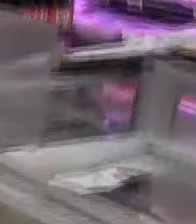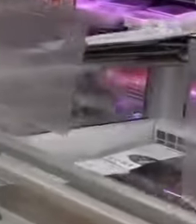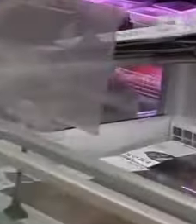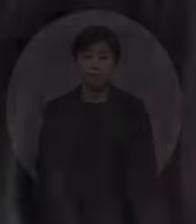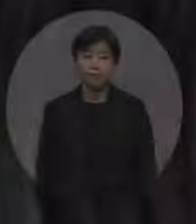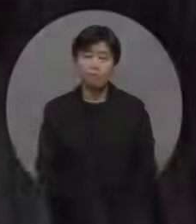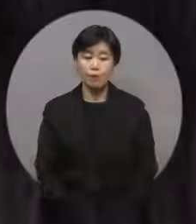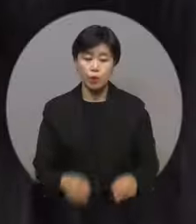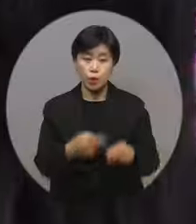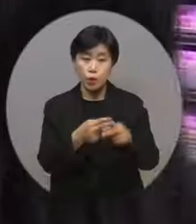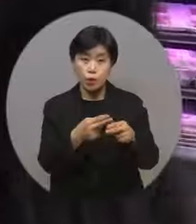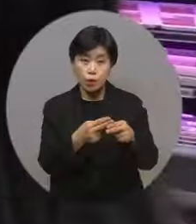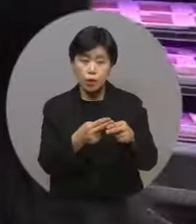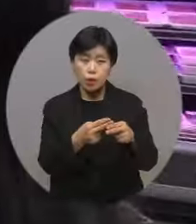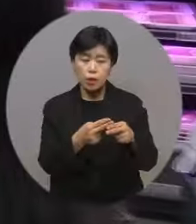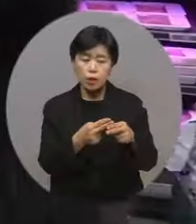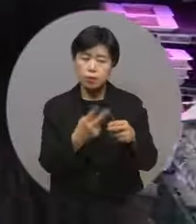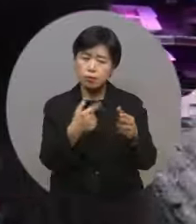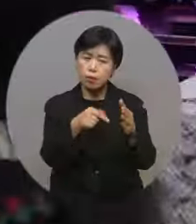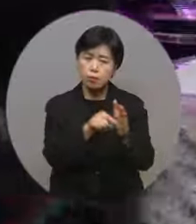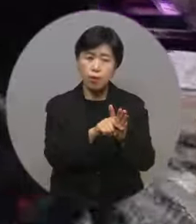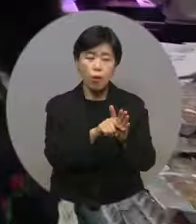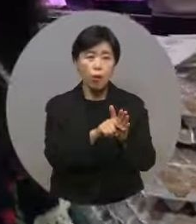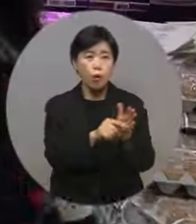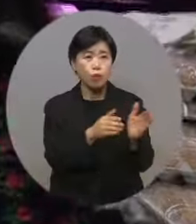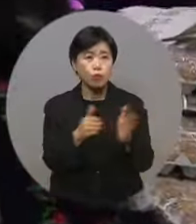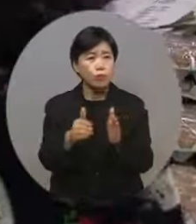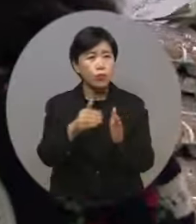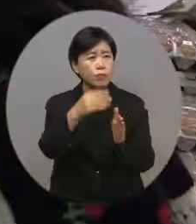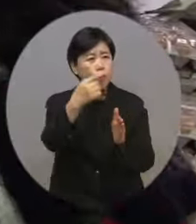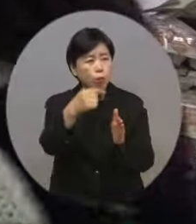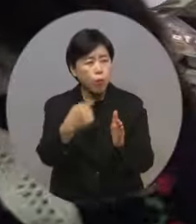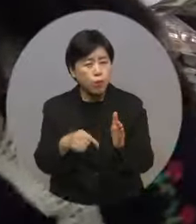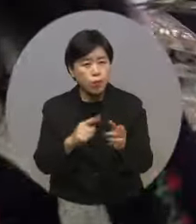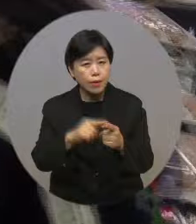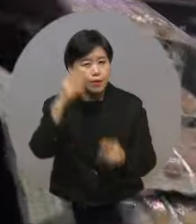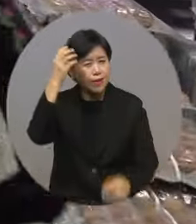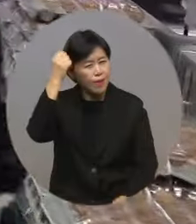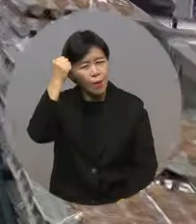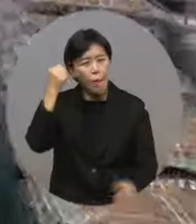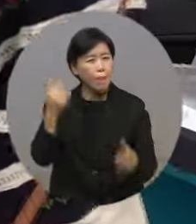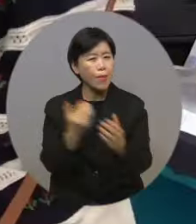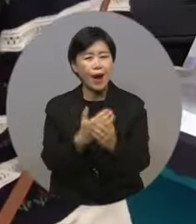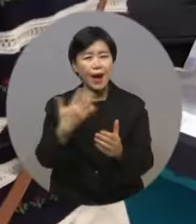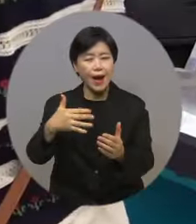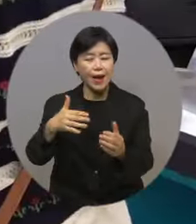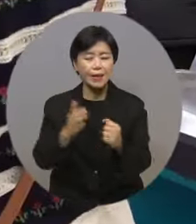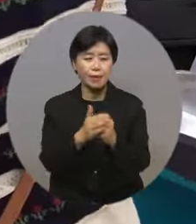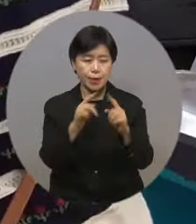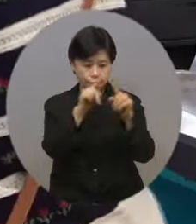아직은 요리 재료가 익숙하지 않아 적어온 메모를 보며 하나씩 구입을 합니다.